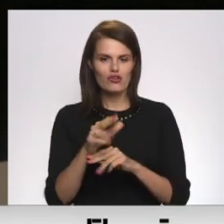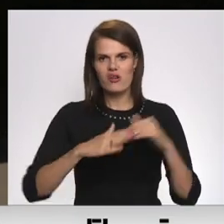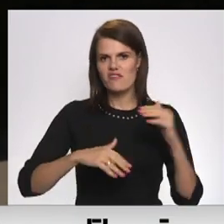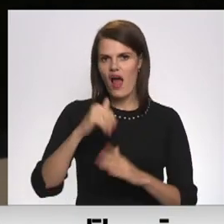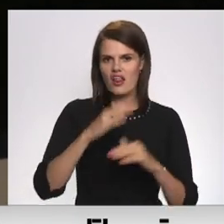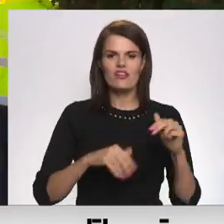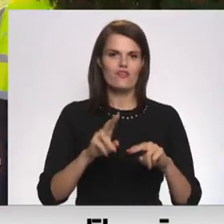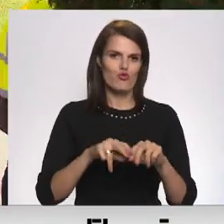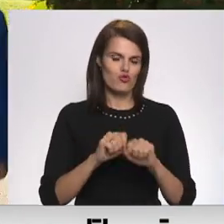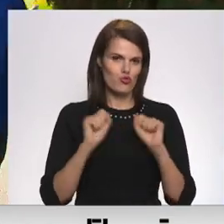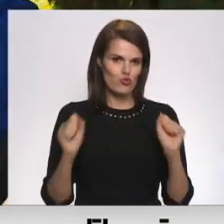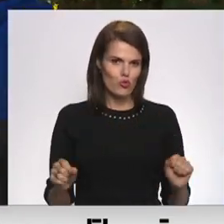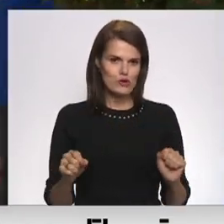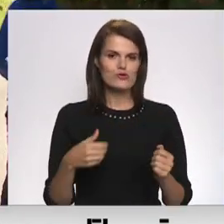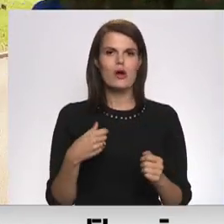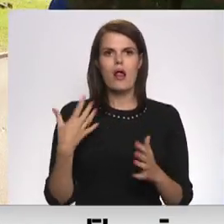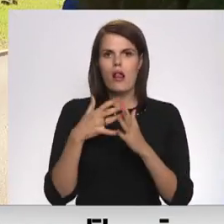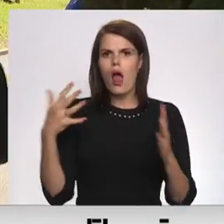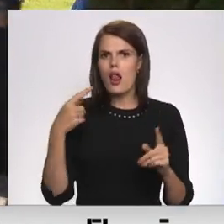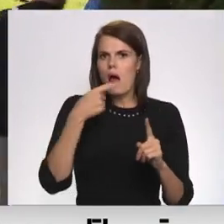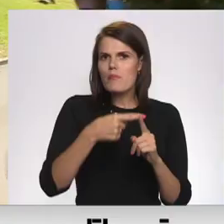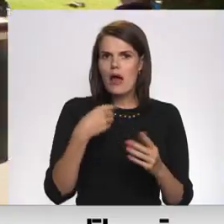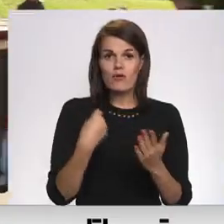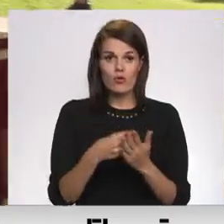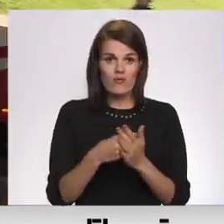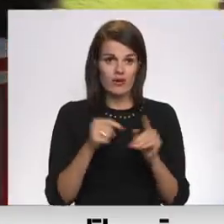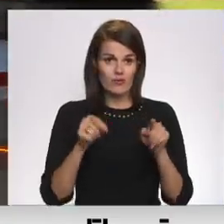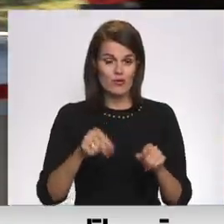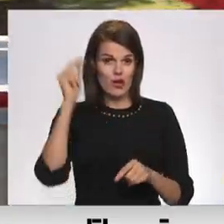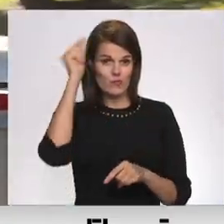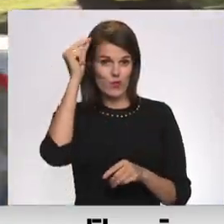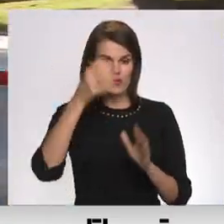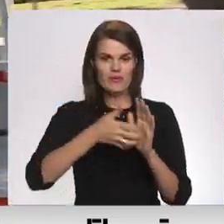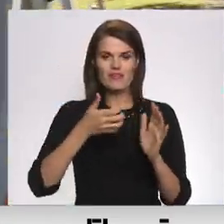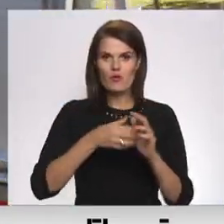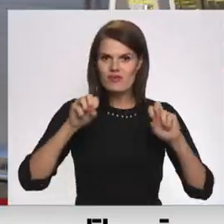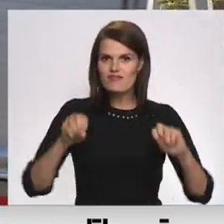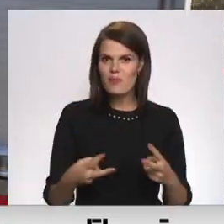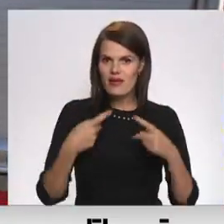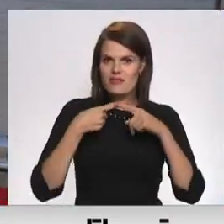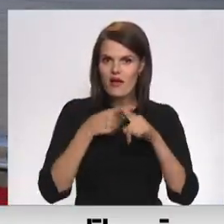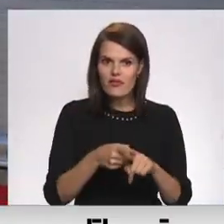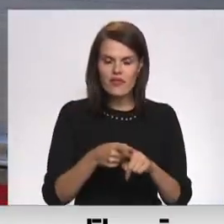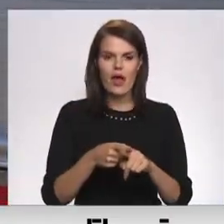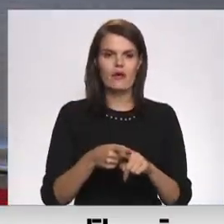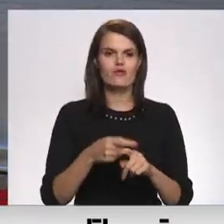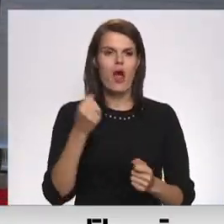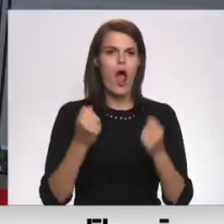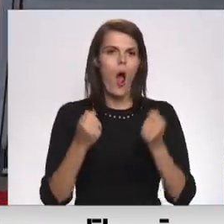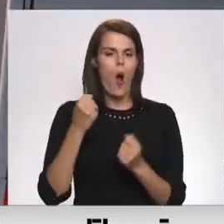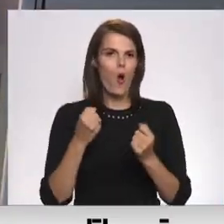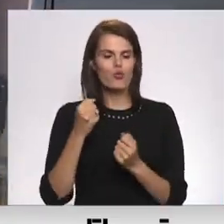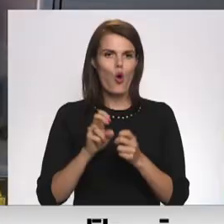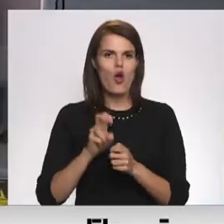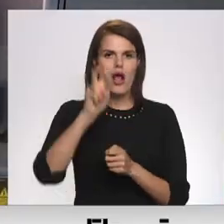kvalitatīvi un arī droši. Liela pievienotā vērtība, ka mēs šajās nodarbībās izmantojām arī speciālu tehniku, ja tieši tad autokāpni.